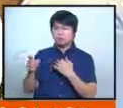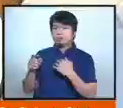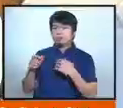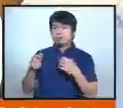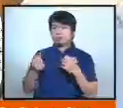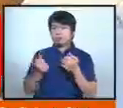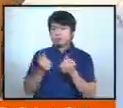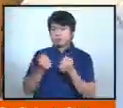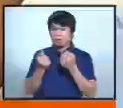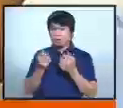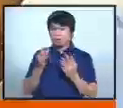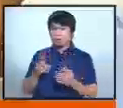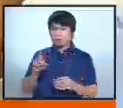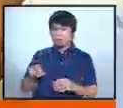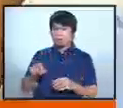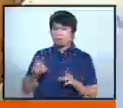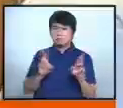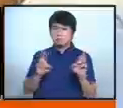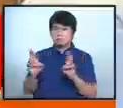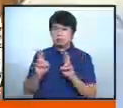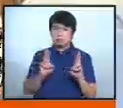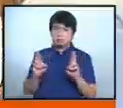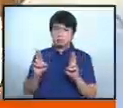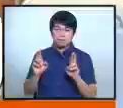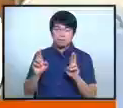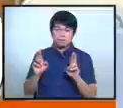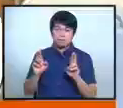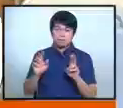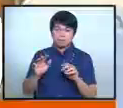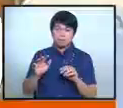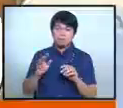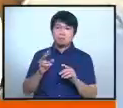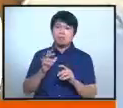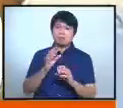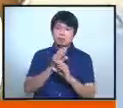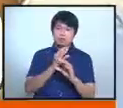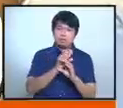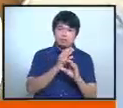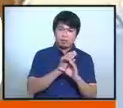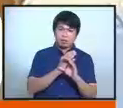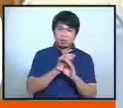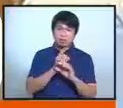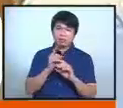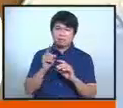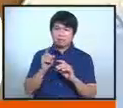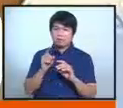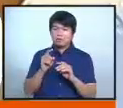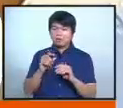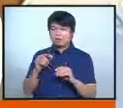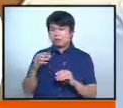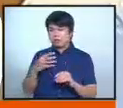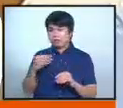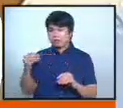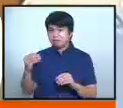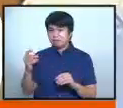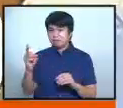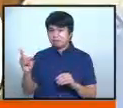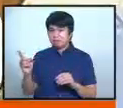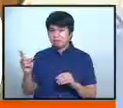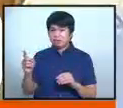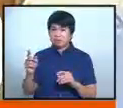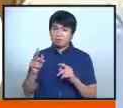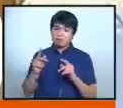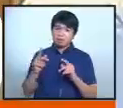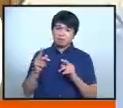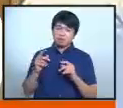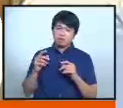silang maghanda yung kanilang mga vehicles, sasakyan, yung kanilang fitness to